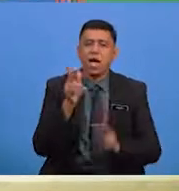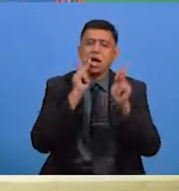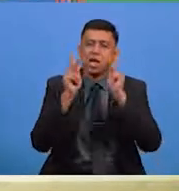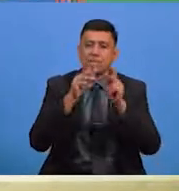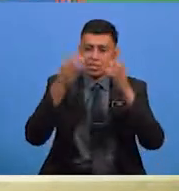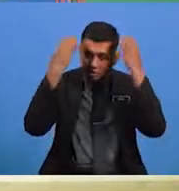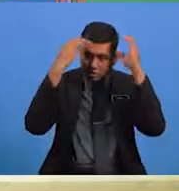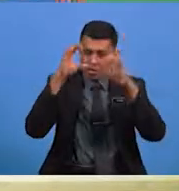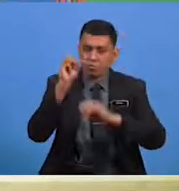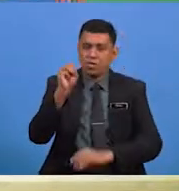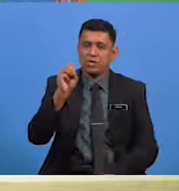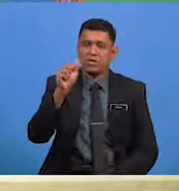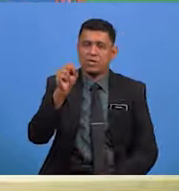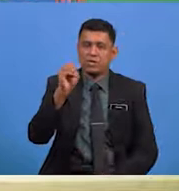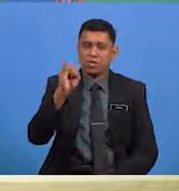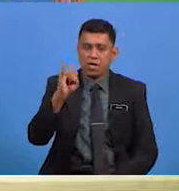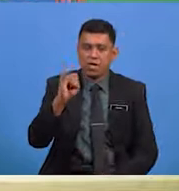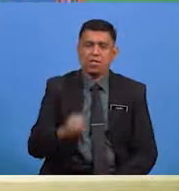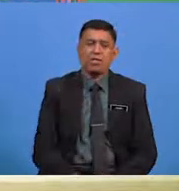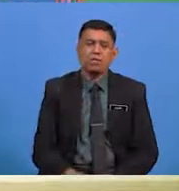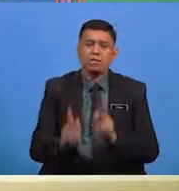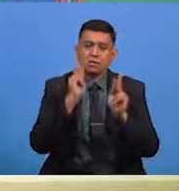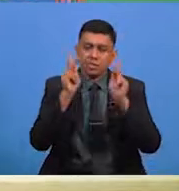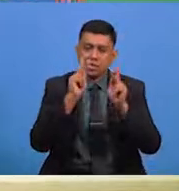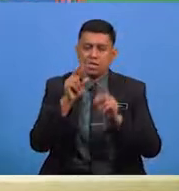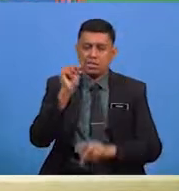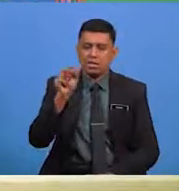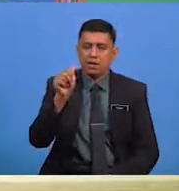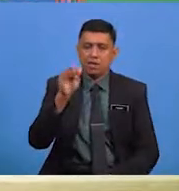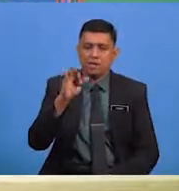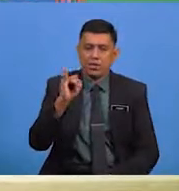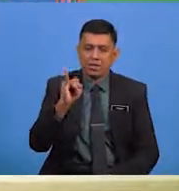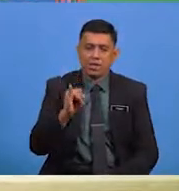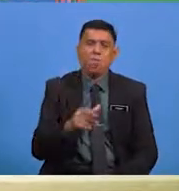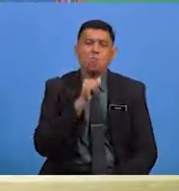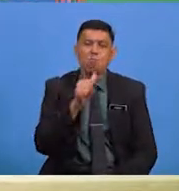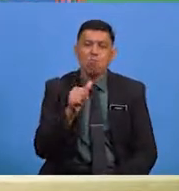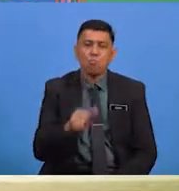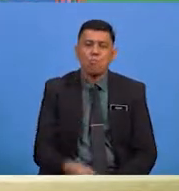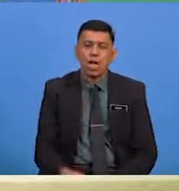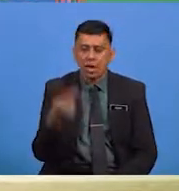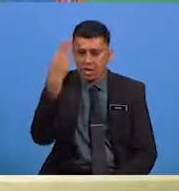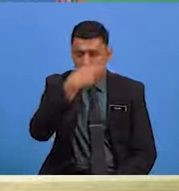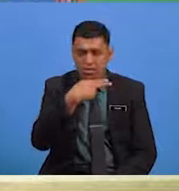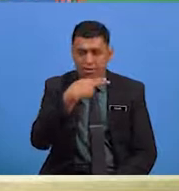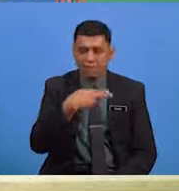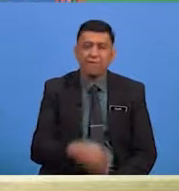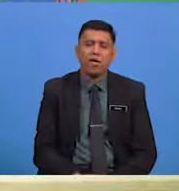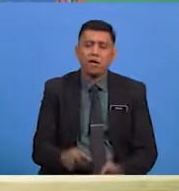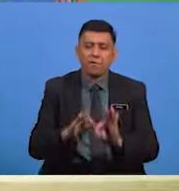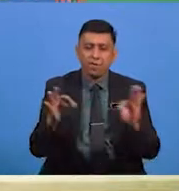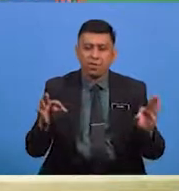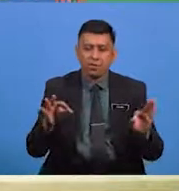Kata cikgu Sasi. Kata nafi bukan berada di hadapan frasa sendi